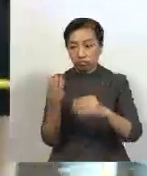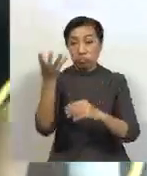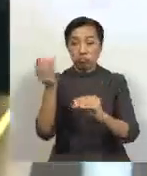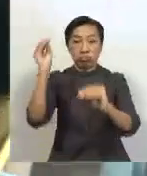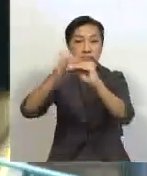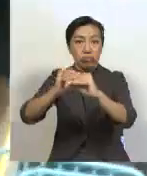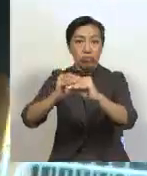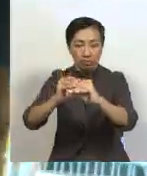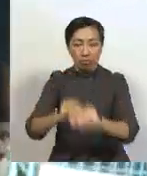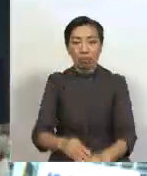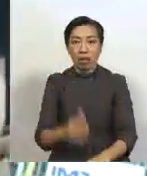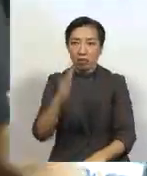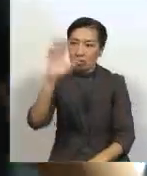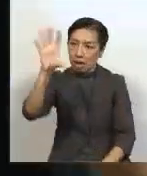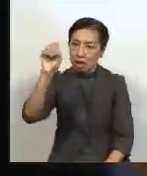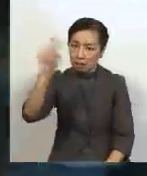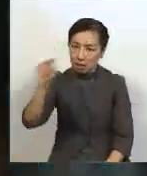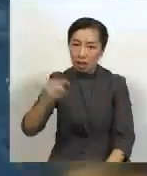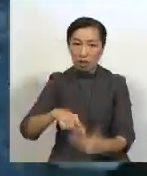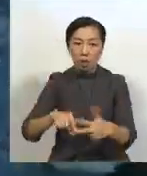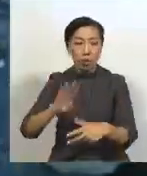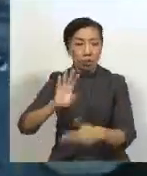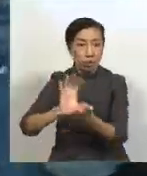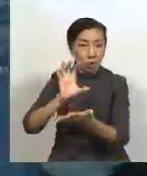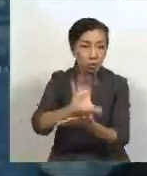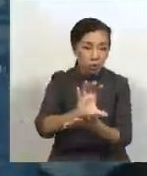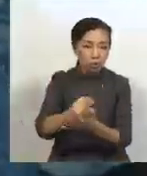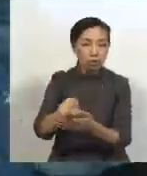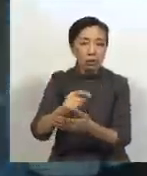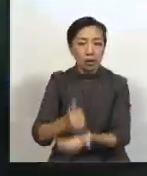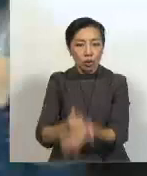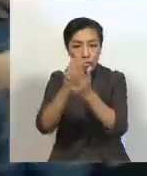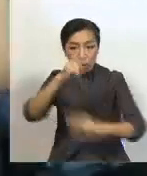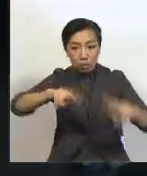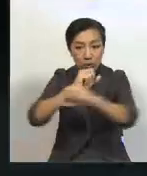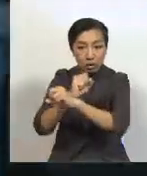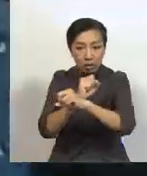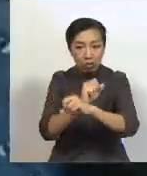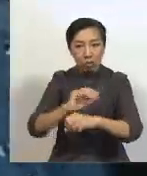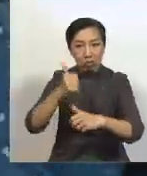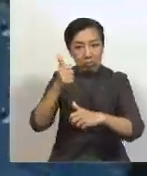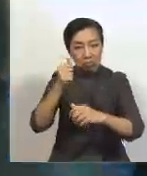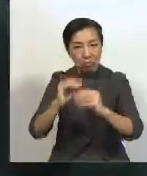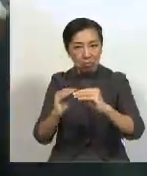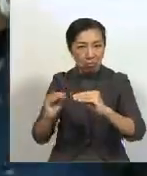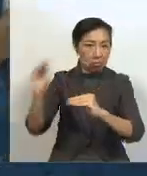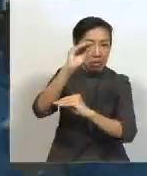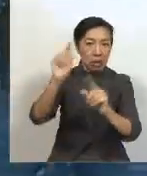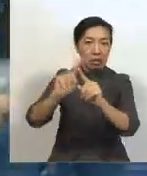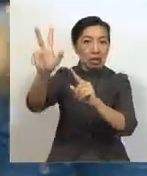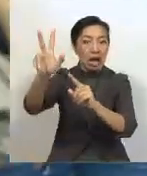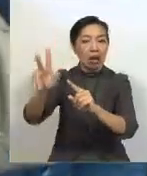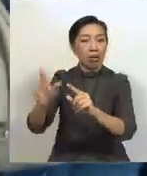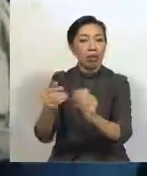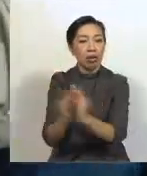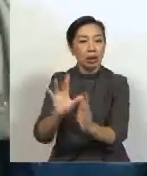เนี่ยมากกว่าครึ่งต่อครึ่งทีเดียวแล้วก็ด้านการคุ้มครองผู้ลงทุนเสียงข้างน้อยดีขึ้นแบบก้าวกระโดดนะคะมาอยู่ที่อันดับที่3